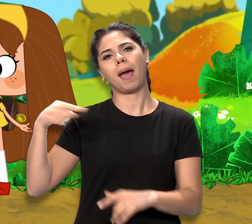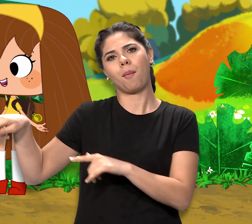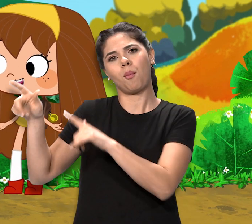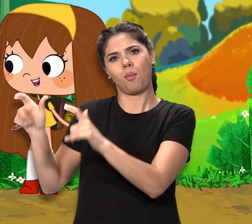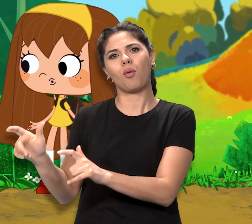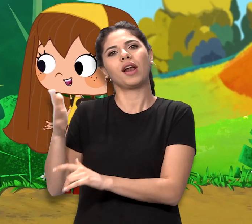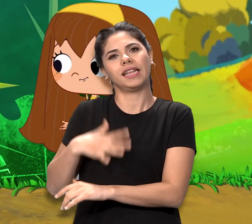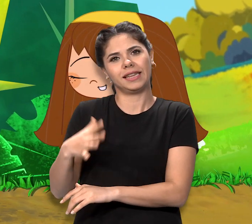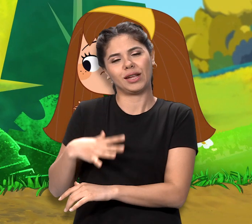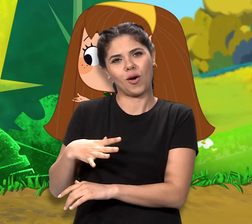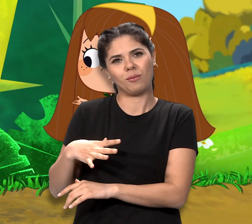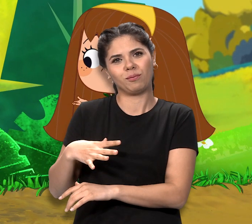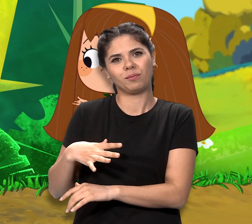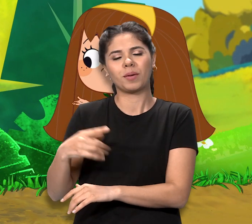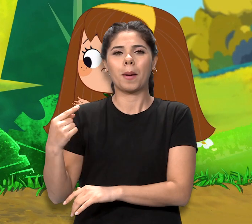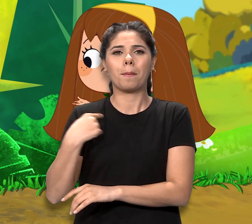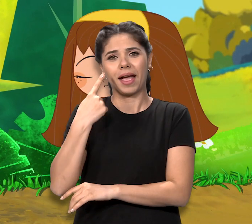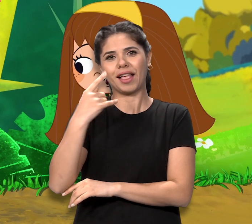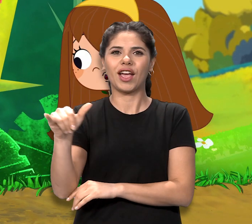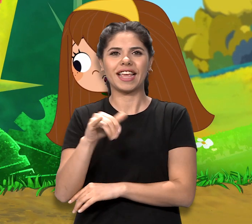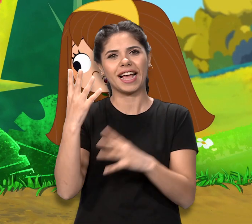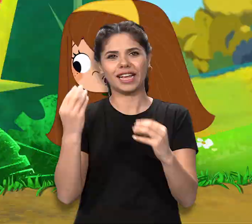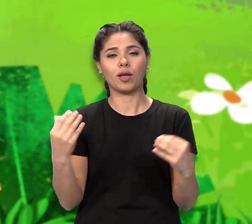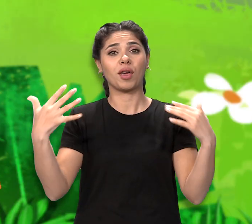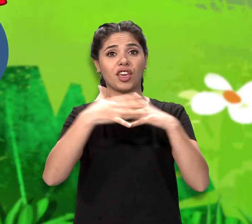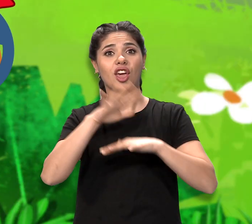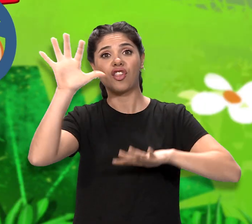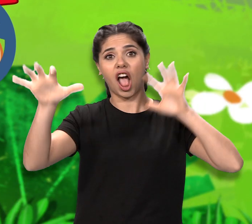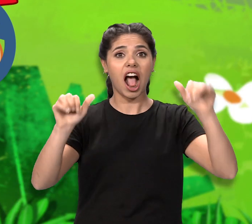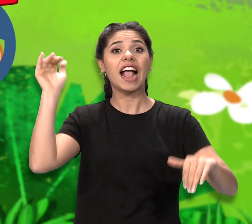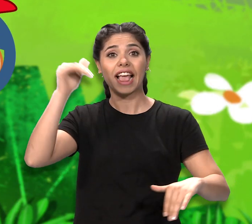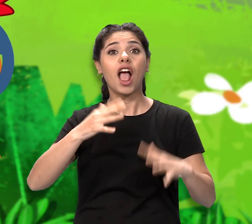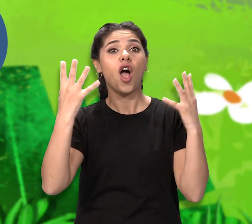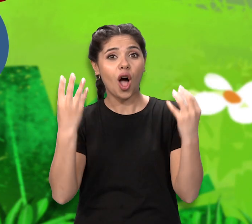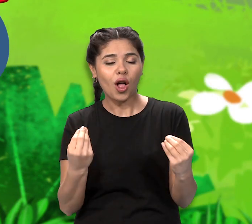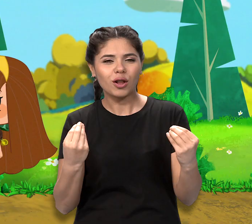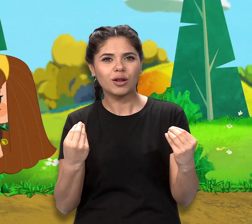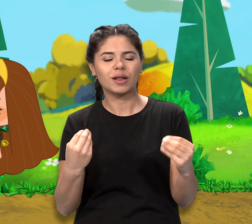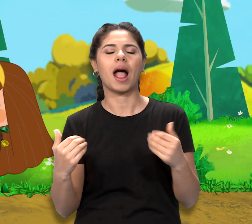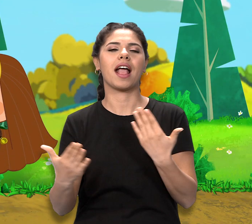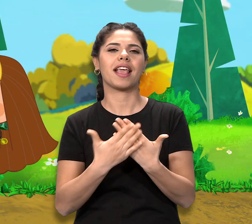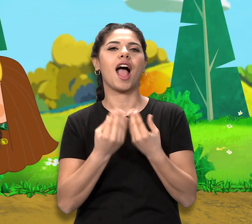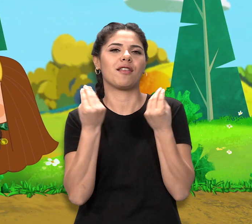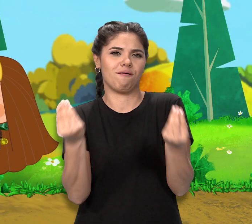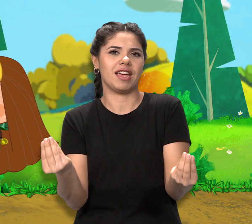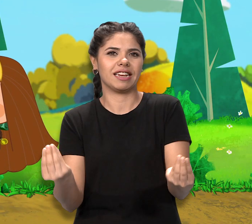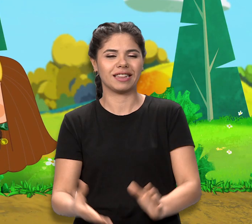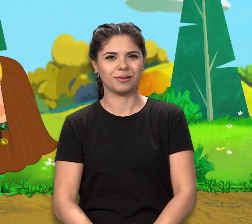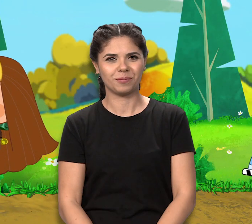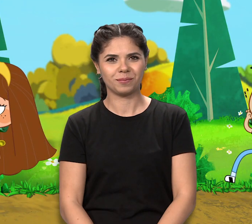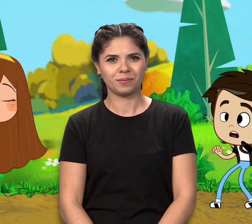zaman ben de buraya kuracağım çadırımı. Bence de yakın olalım. Gece ayılar falan gelirse birbirimize yardım